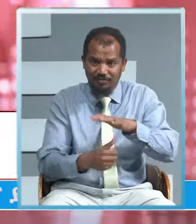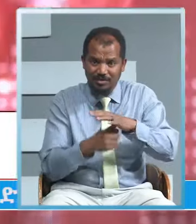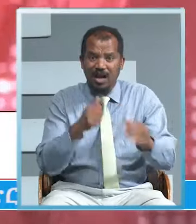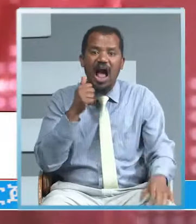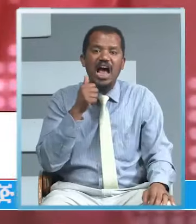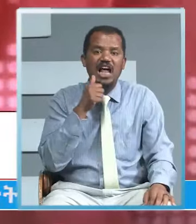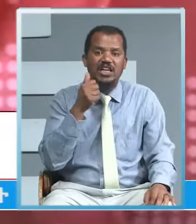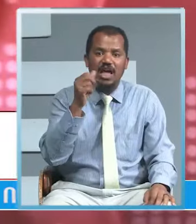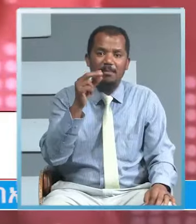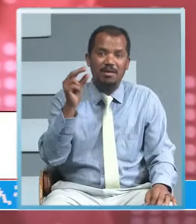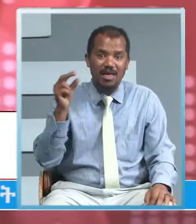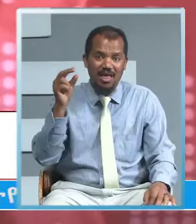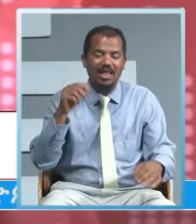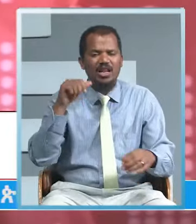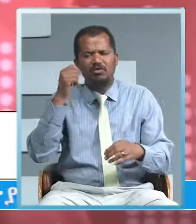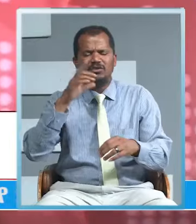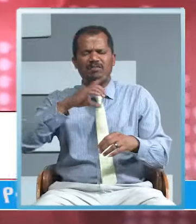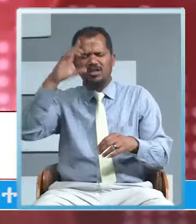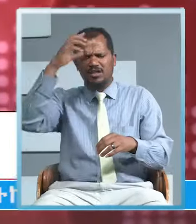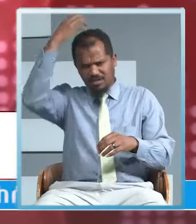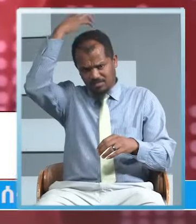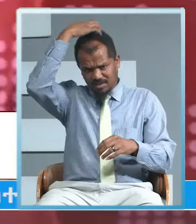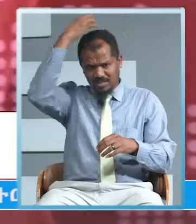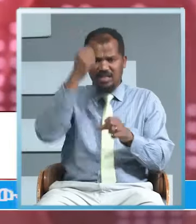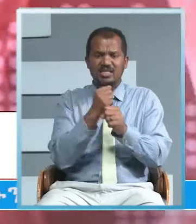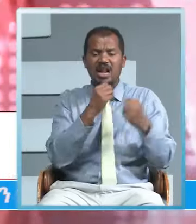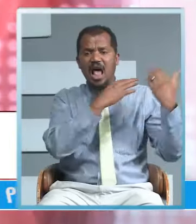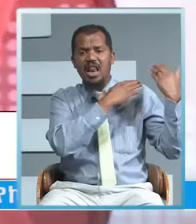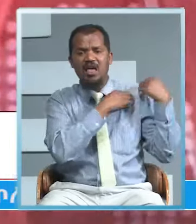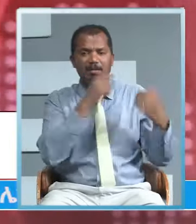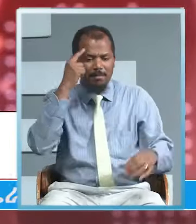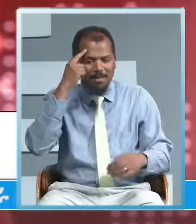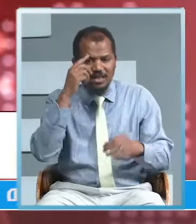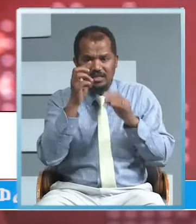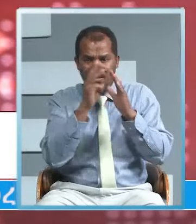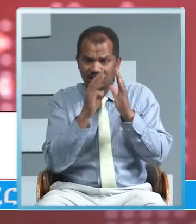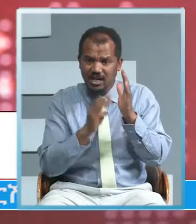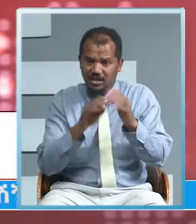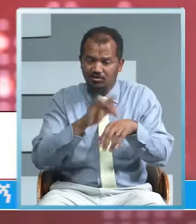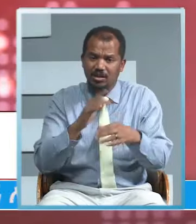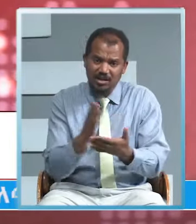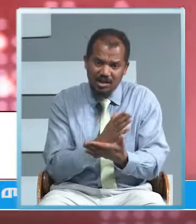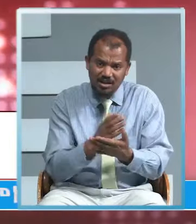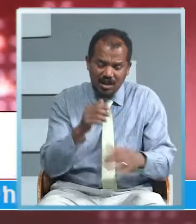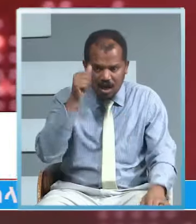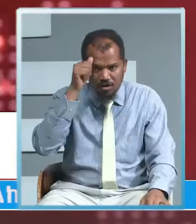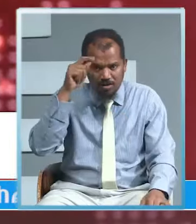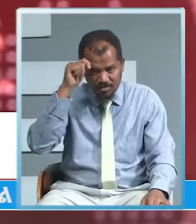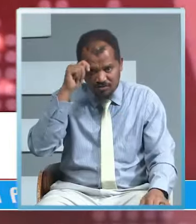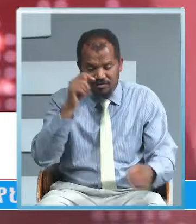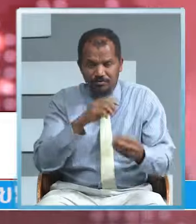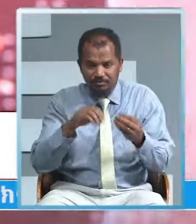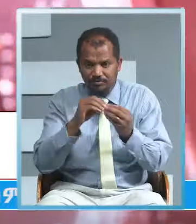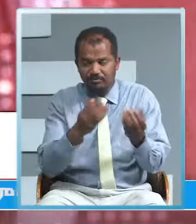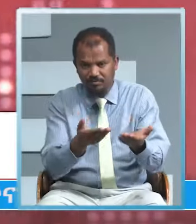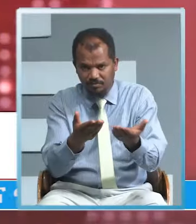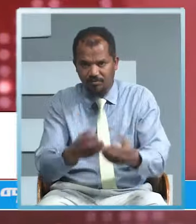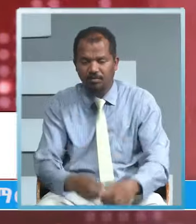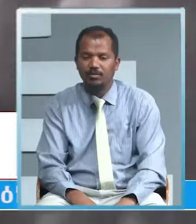ከንቲባ አዳነች አቤቤን ጨምሮ ሌሎች ከፍተኛ የመንግስት የስራ ኃላፊዎች በመታሰቢያ ስነ ስርዓቱ ላይ ተሳትፈዋል። አንዷለም ተስፋዬ